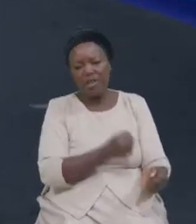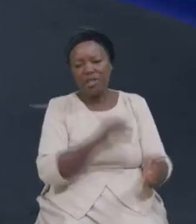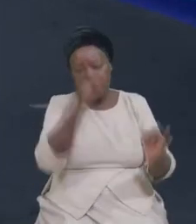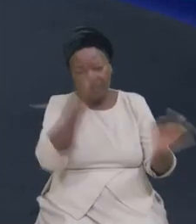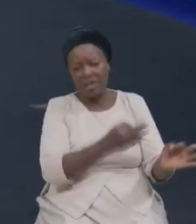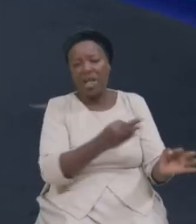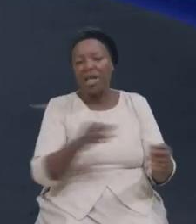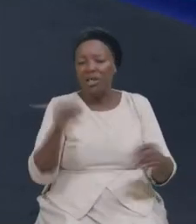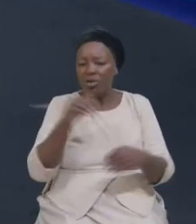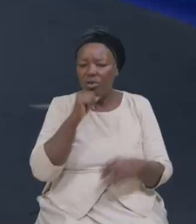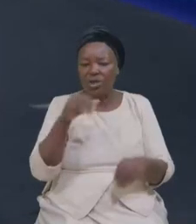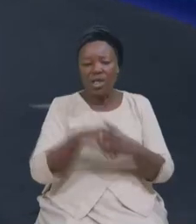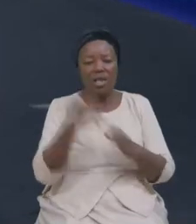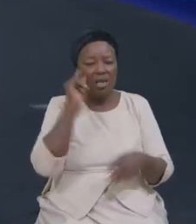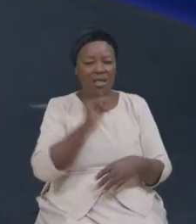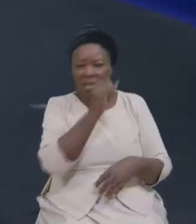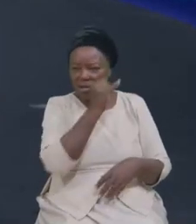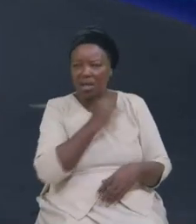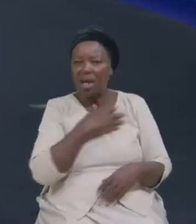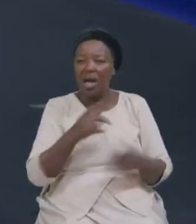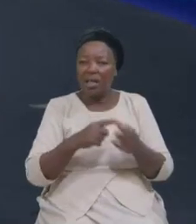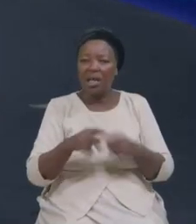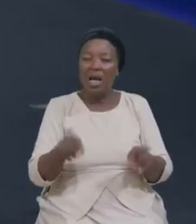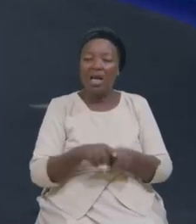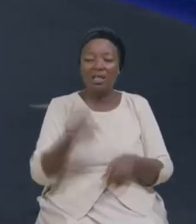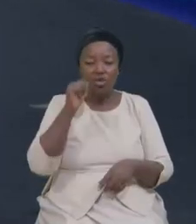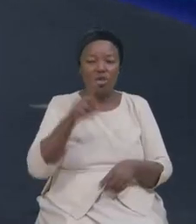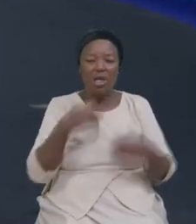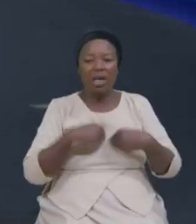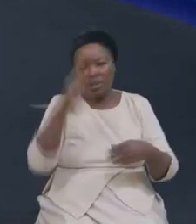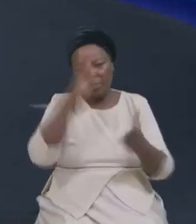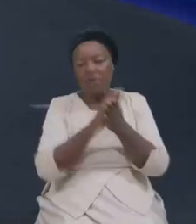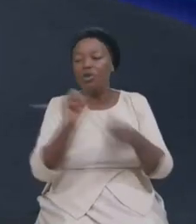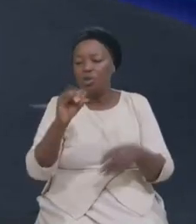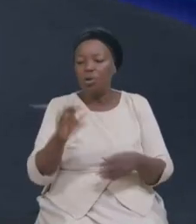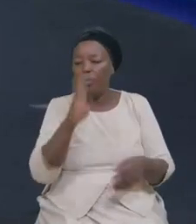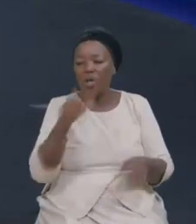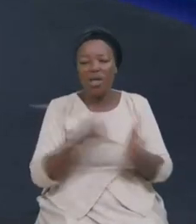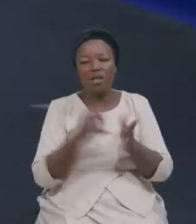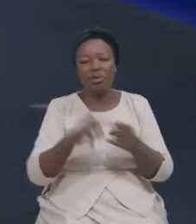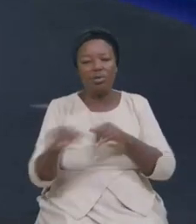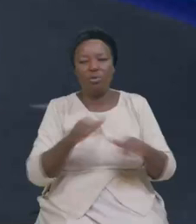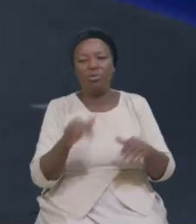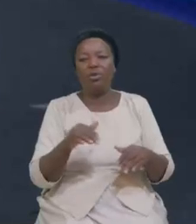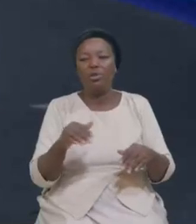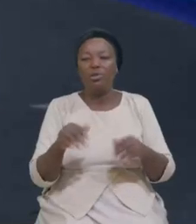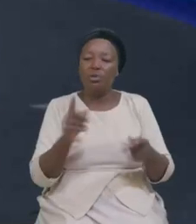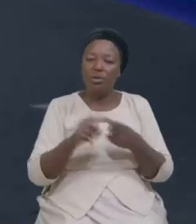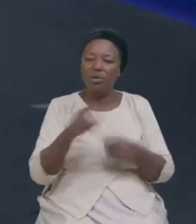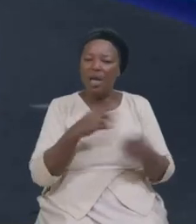comme tu as cru, qu'il te soit fait selon ta foi. Vous comprenez cela? Pas comme tes